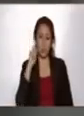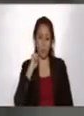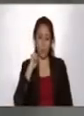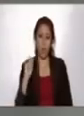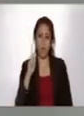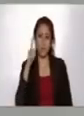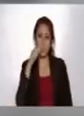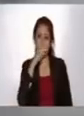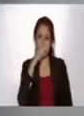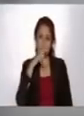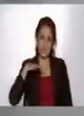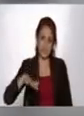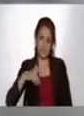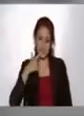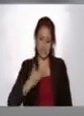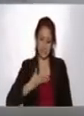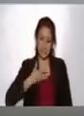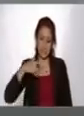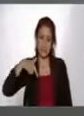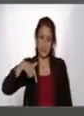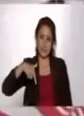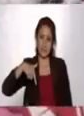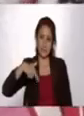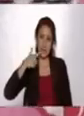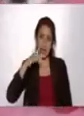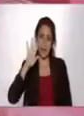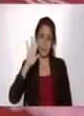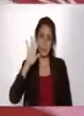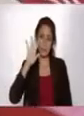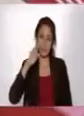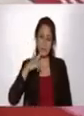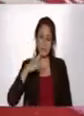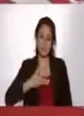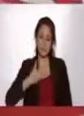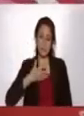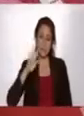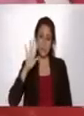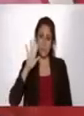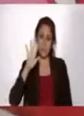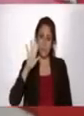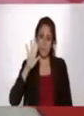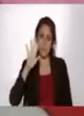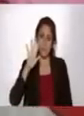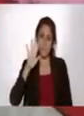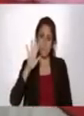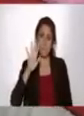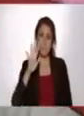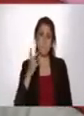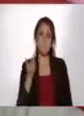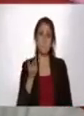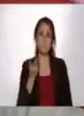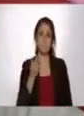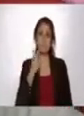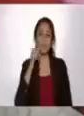كانت تعيش حبيبة بسنوات عمرها 5، 5 سنوات لم تكن كفيلة لتتعلم